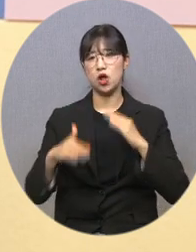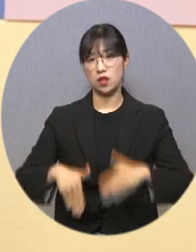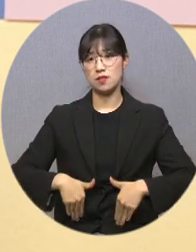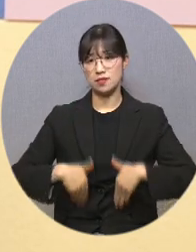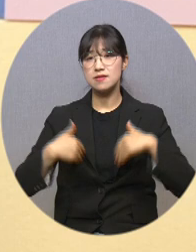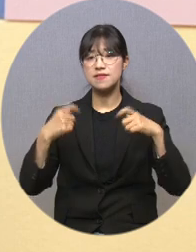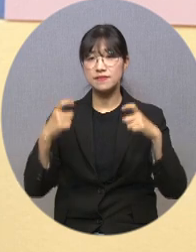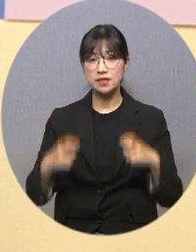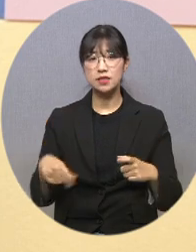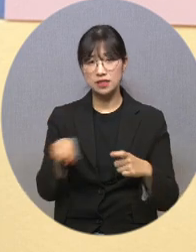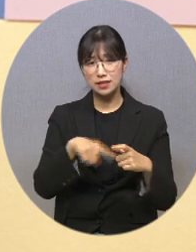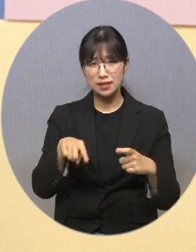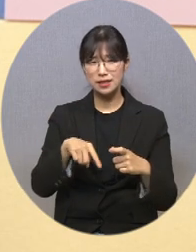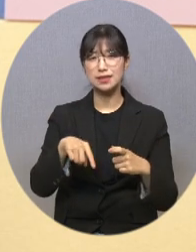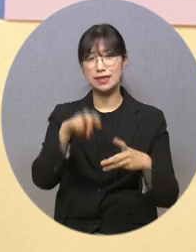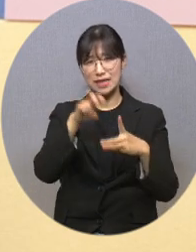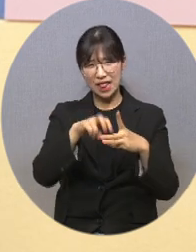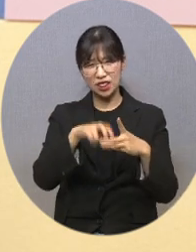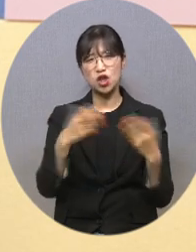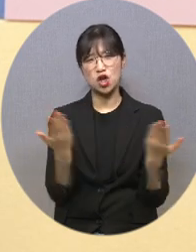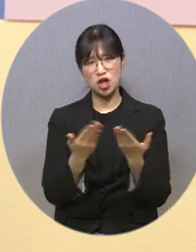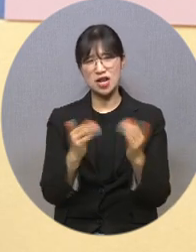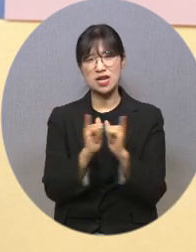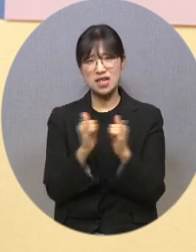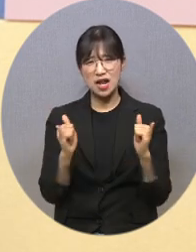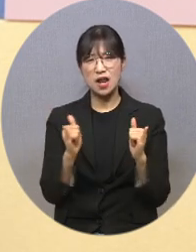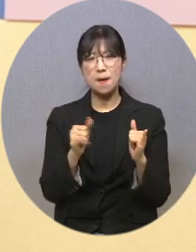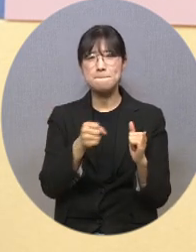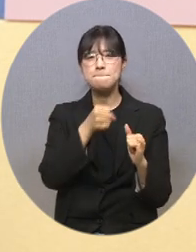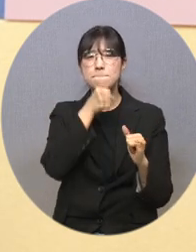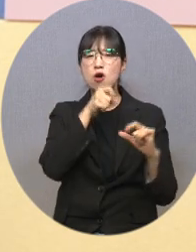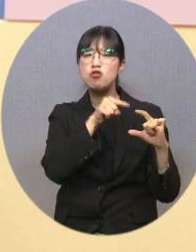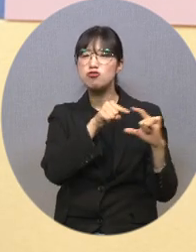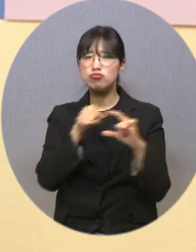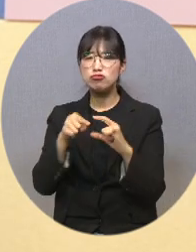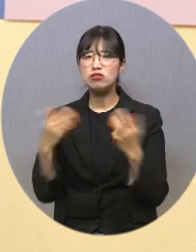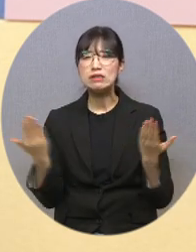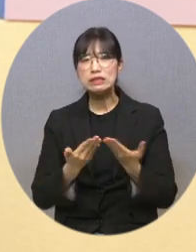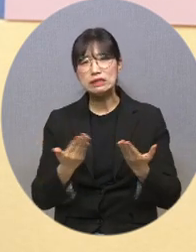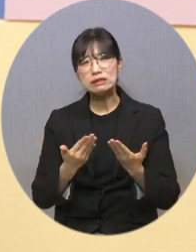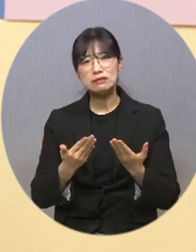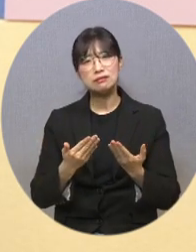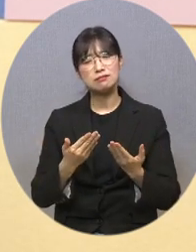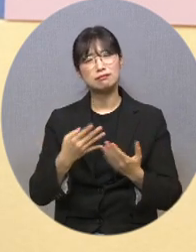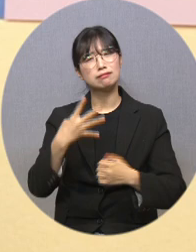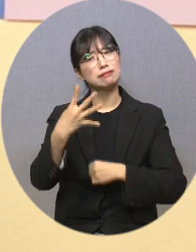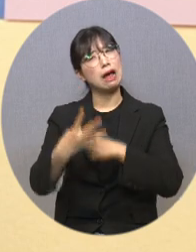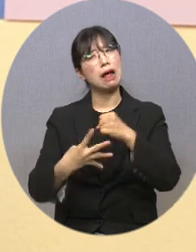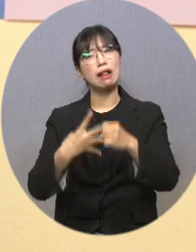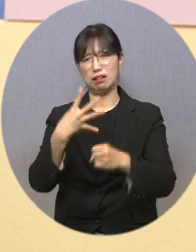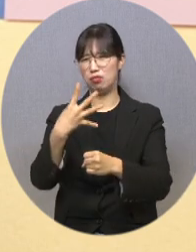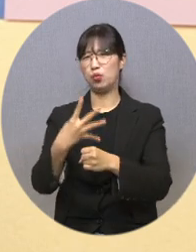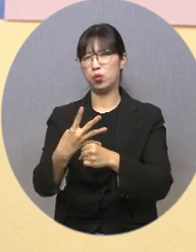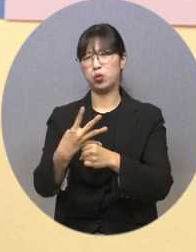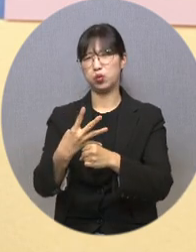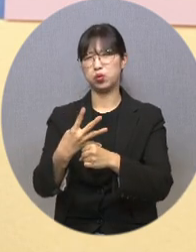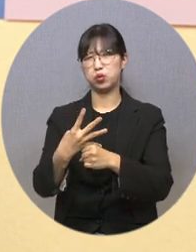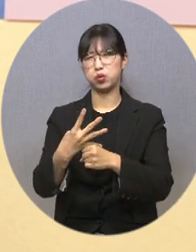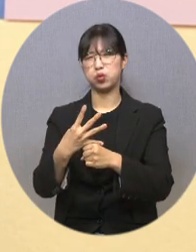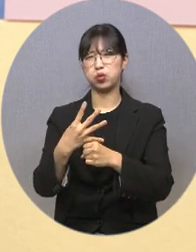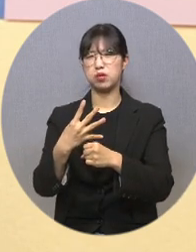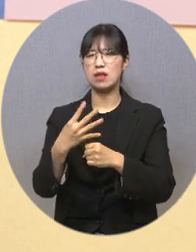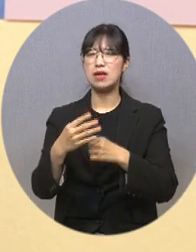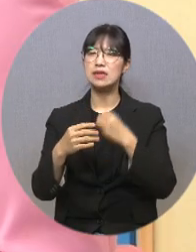전남 지역에서 지역 아동센터에 근무하는 종사자의 평균 수명이 한 4년. 정확히